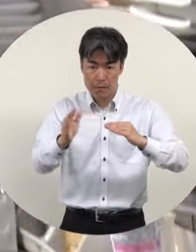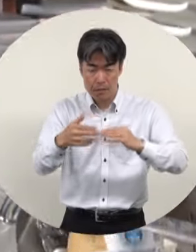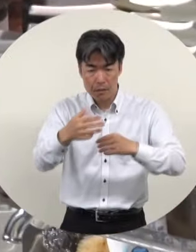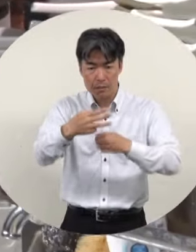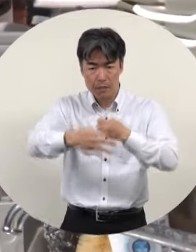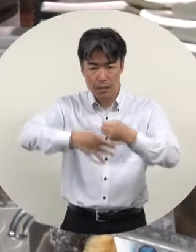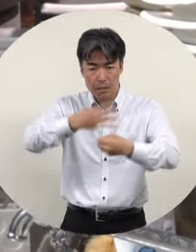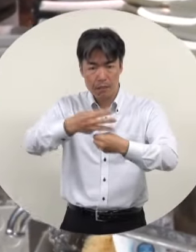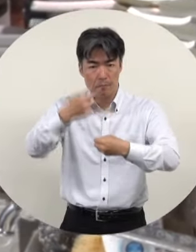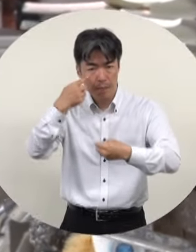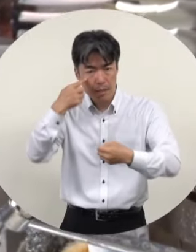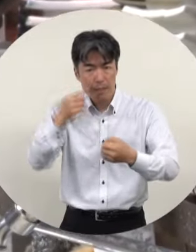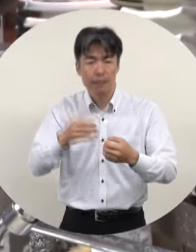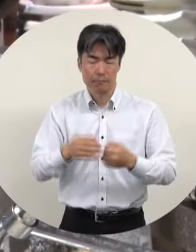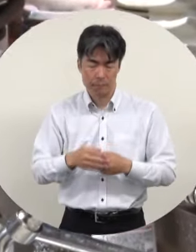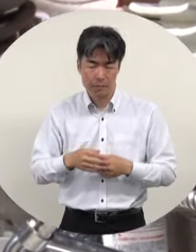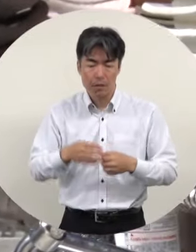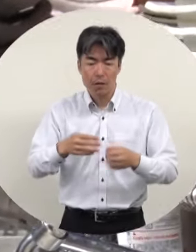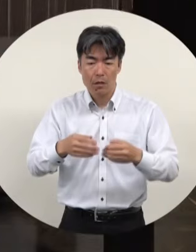ました。